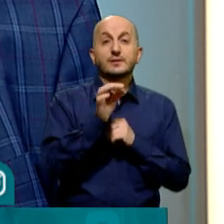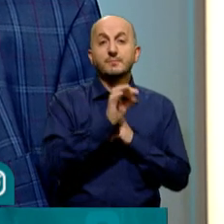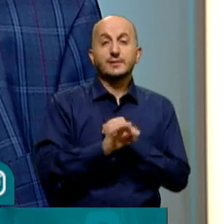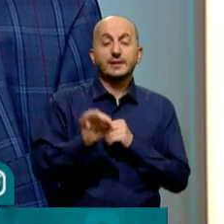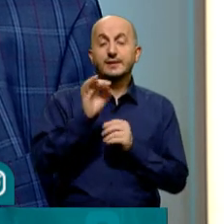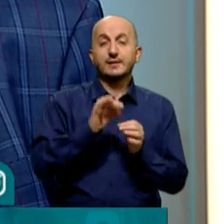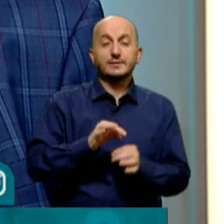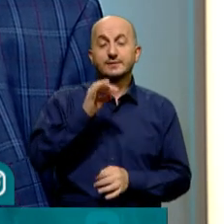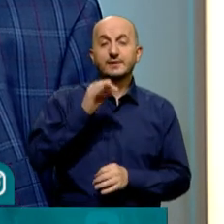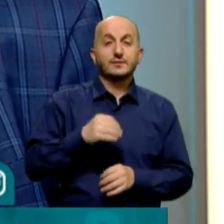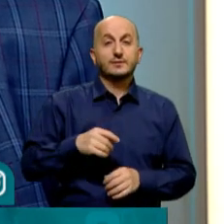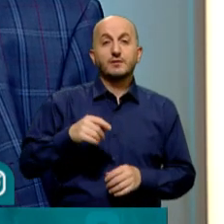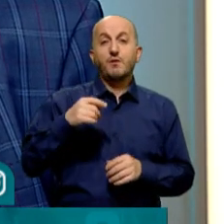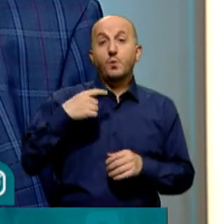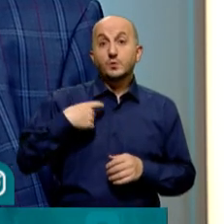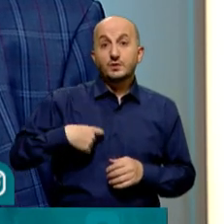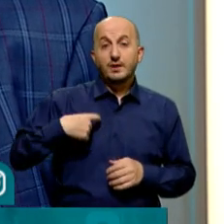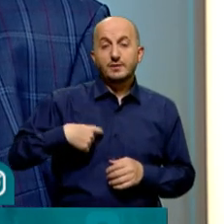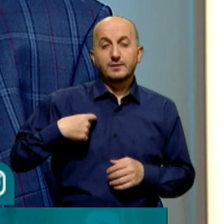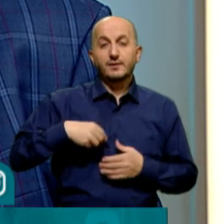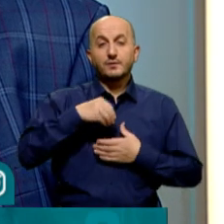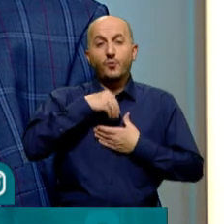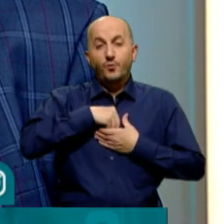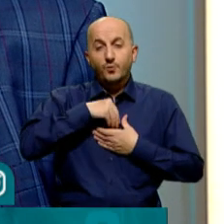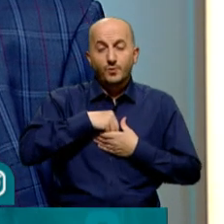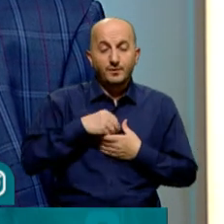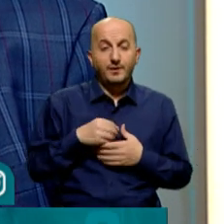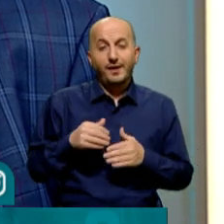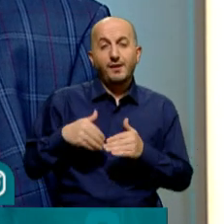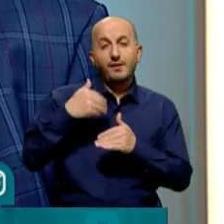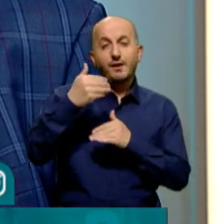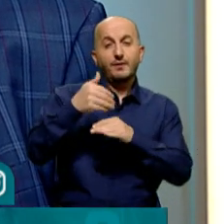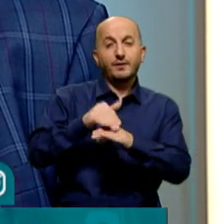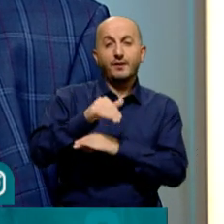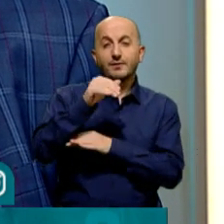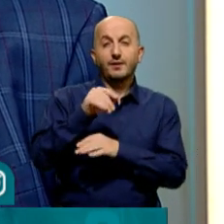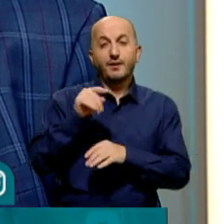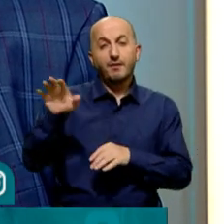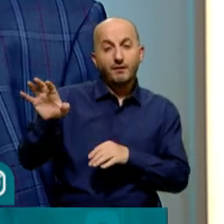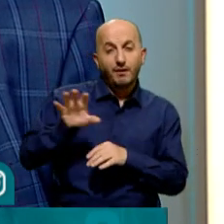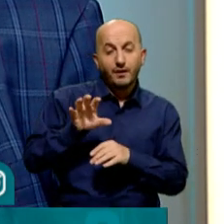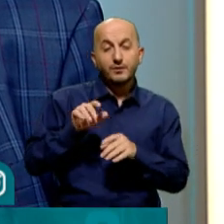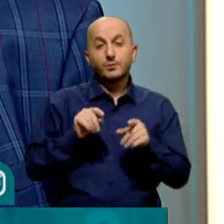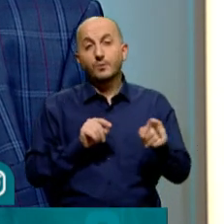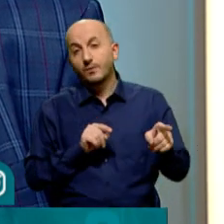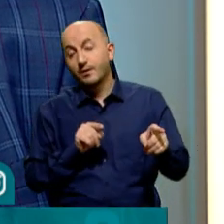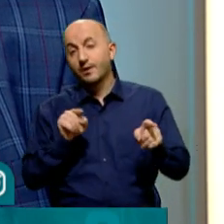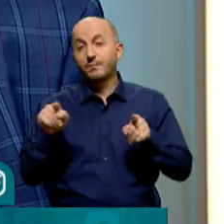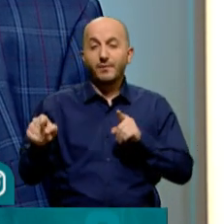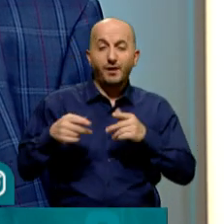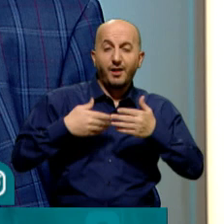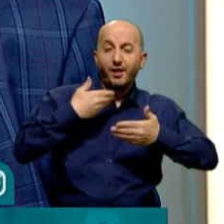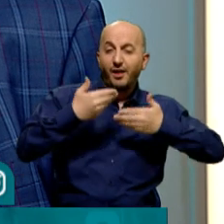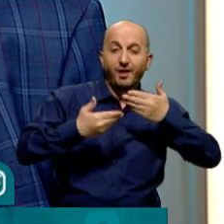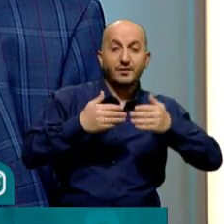manevi yapısına, karakterine, efendime söyleyeyim, işte ilerideki hayatlarına şöyle tesir eder, böyle tesir eder. Ha